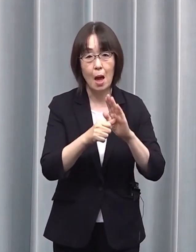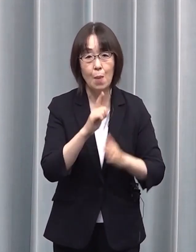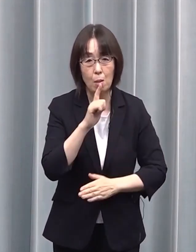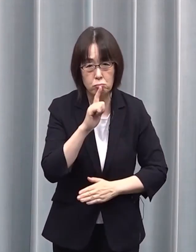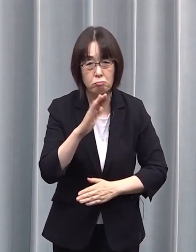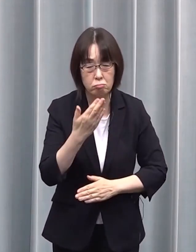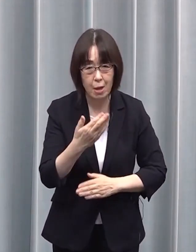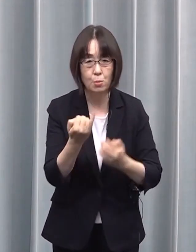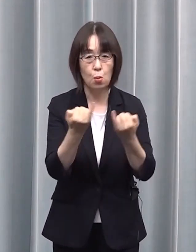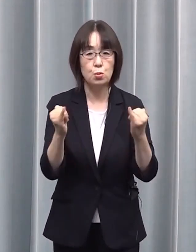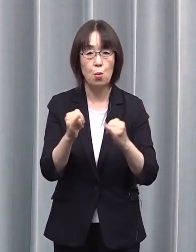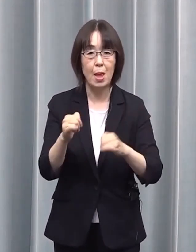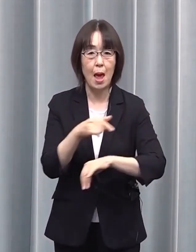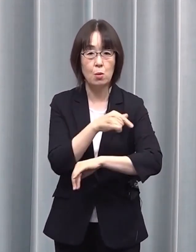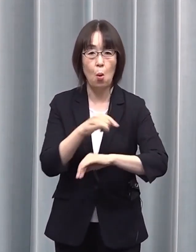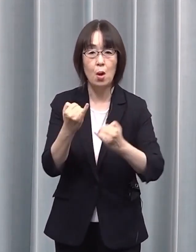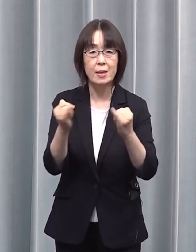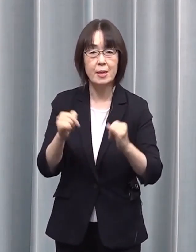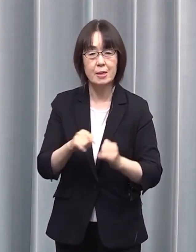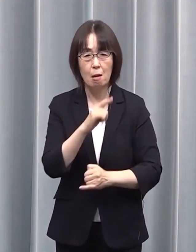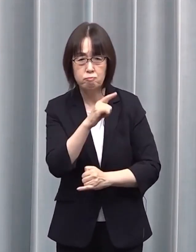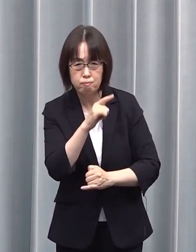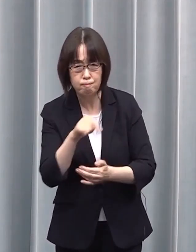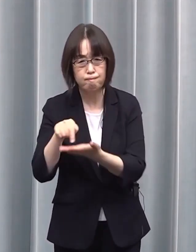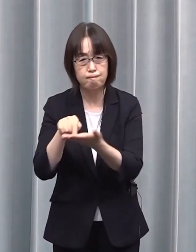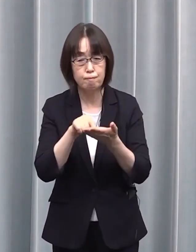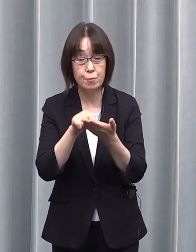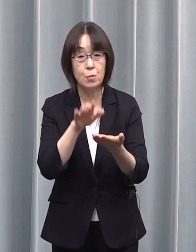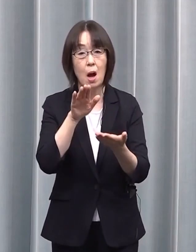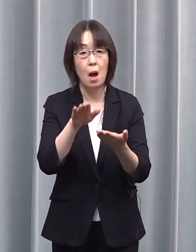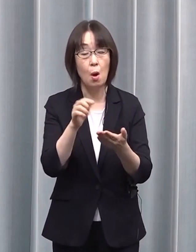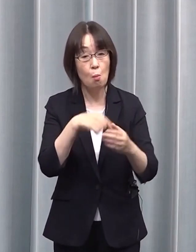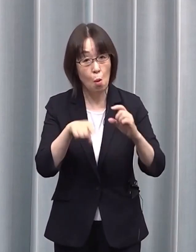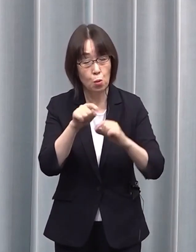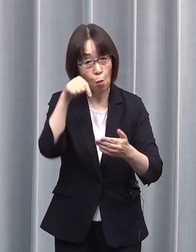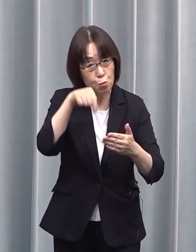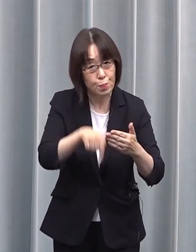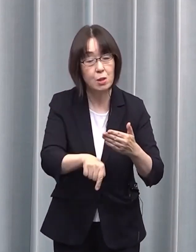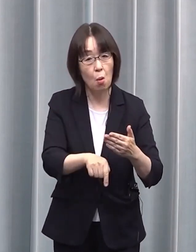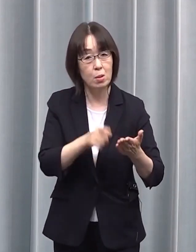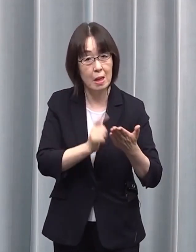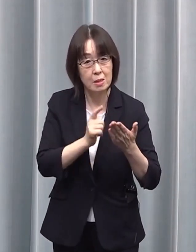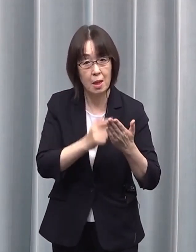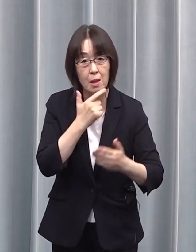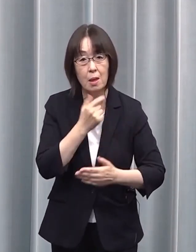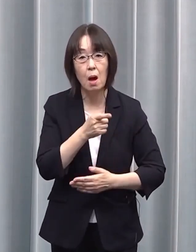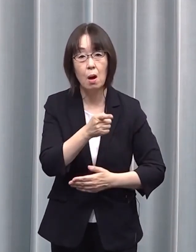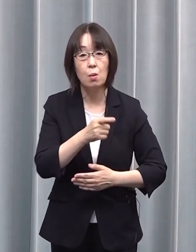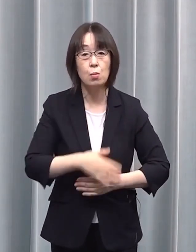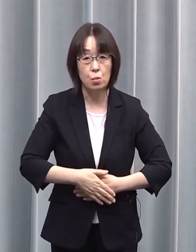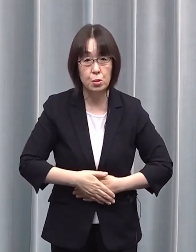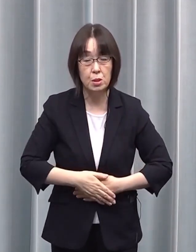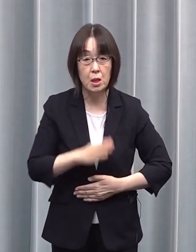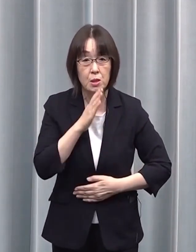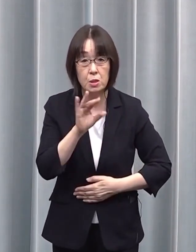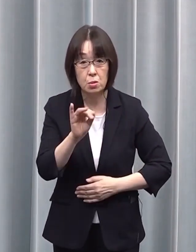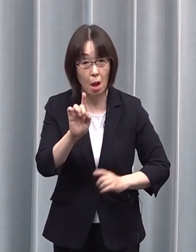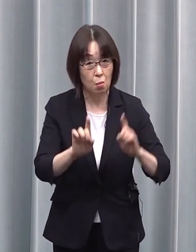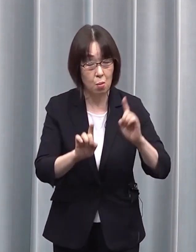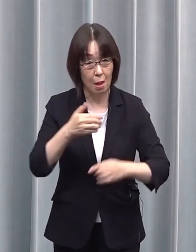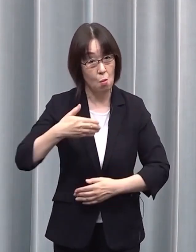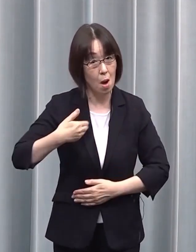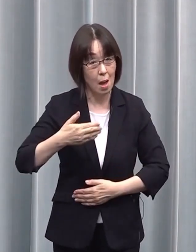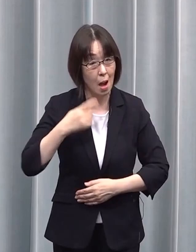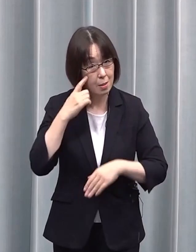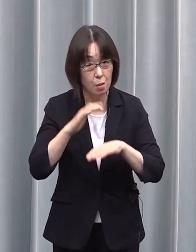告発が相次いだという、このことについてはもう少し踏み込んで指摘していただきたいんですが、これは逆に言うと事実かどうか分からないというご